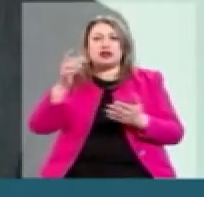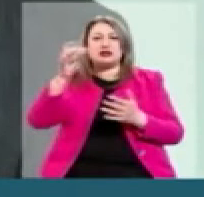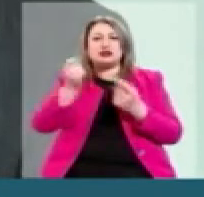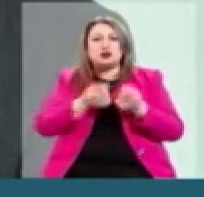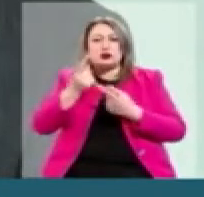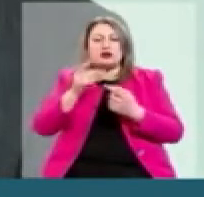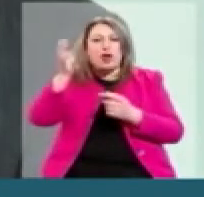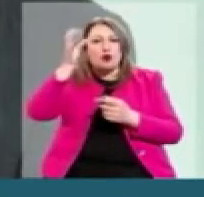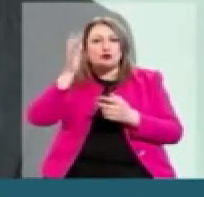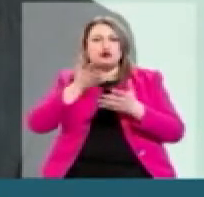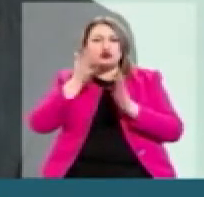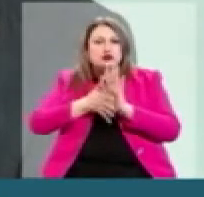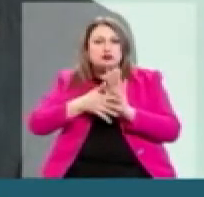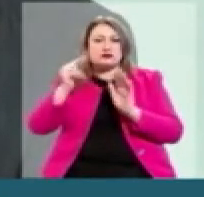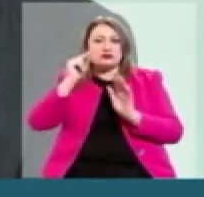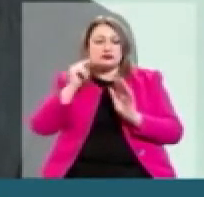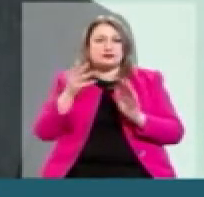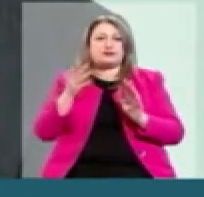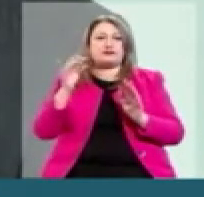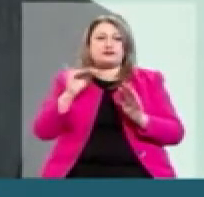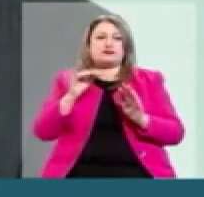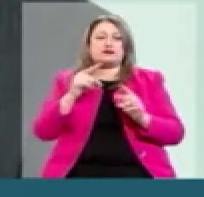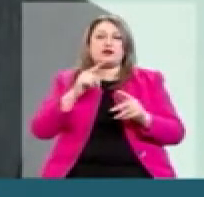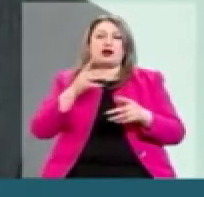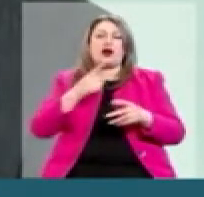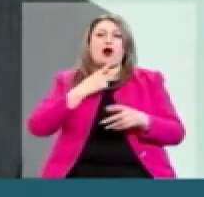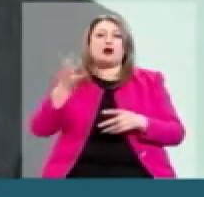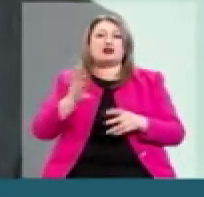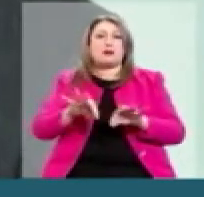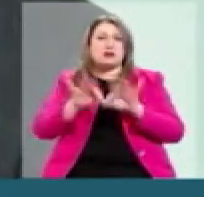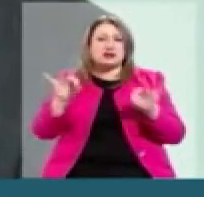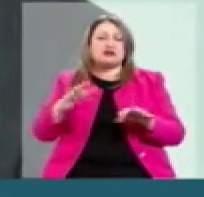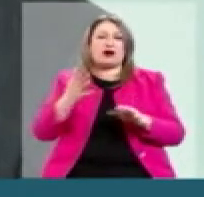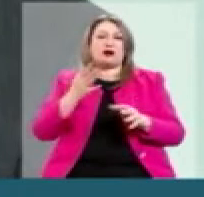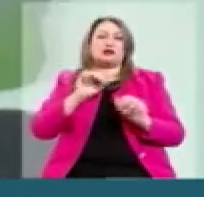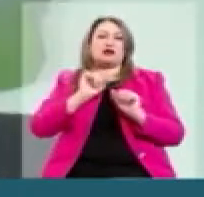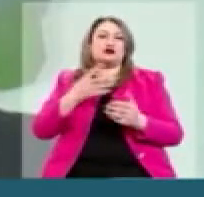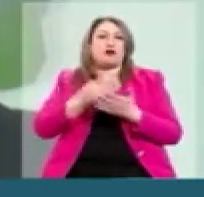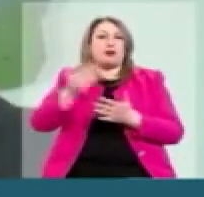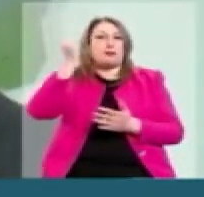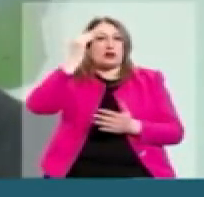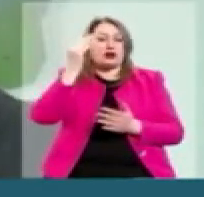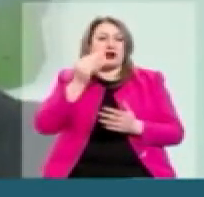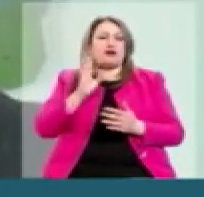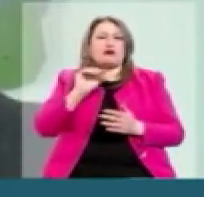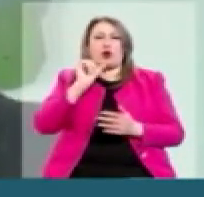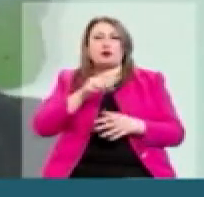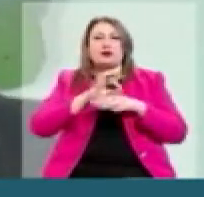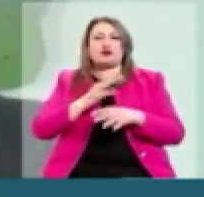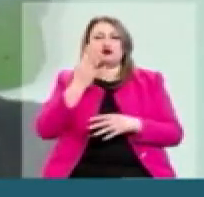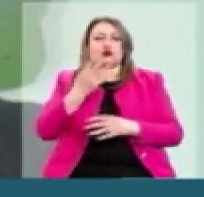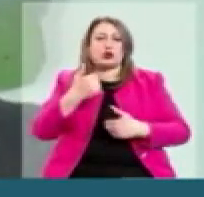источники, и таким образом, да, посредством ораторского мастерства отстоять свою позицию. В год проходит 4